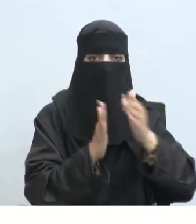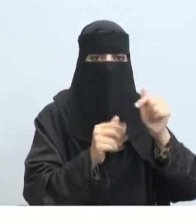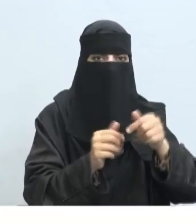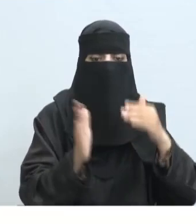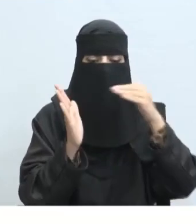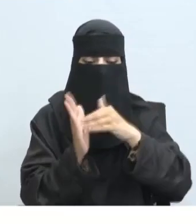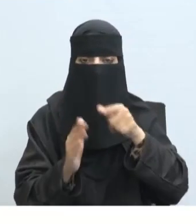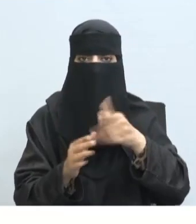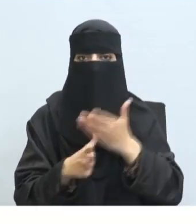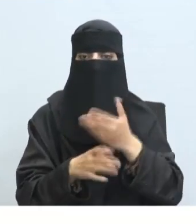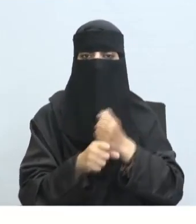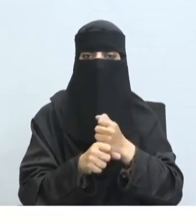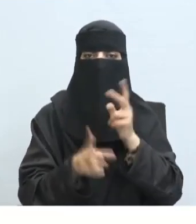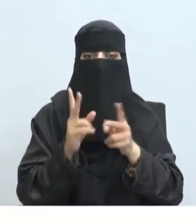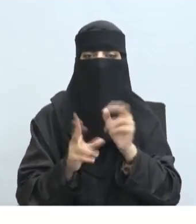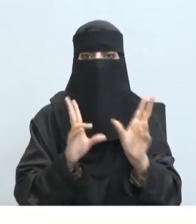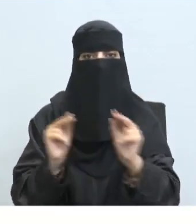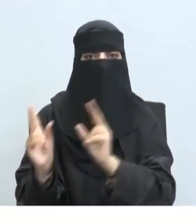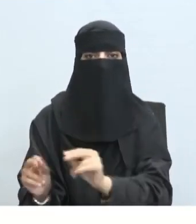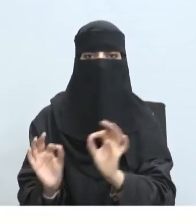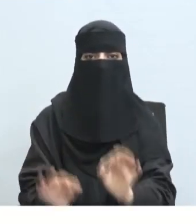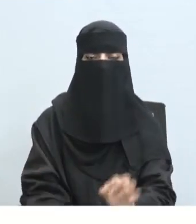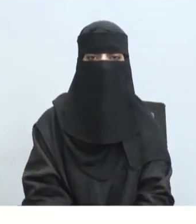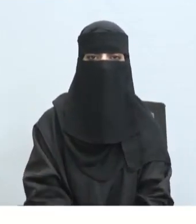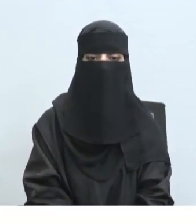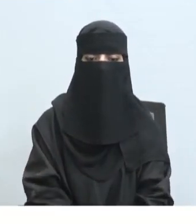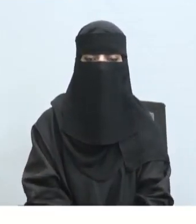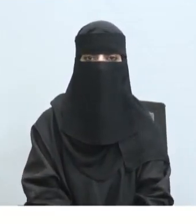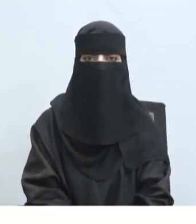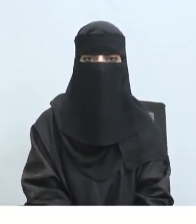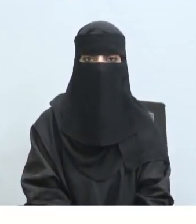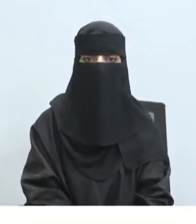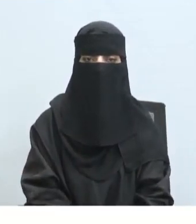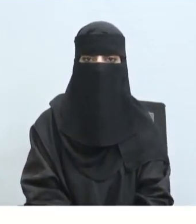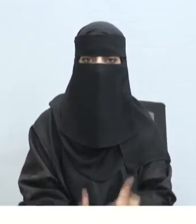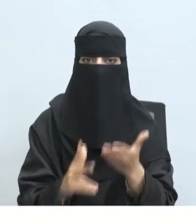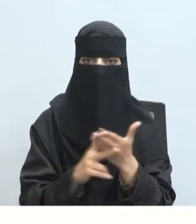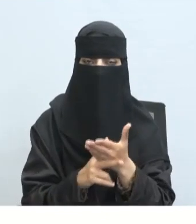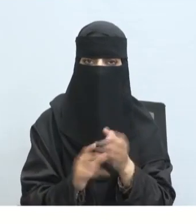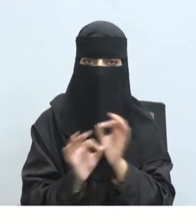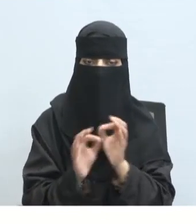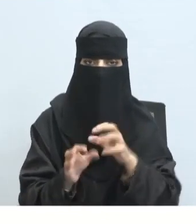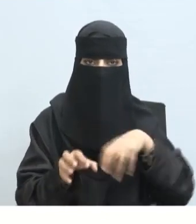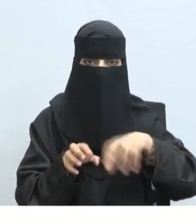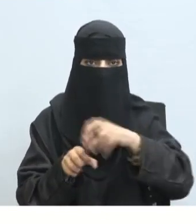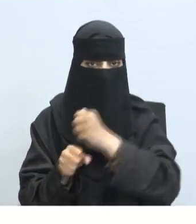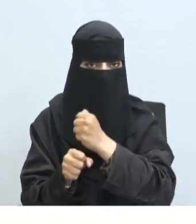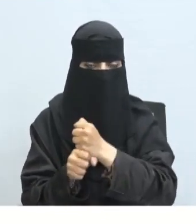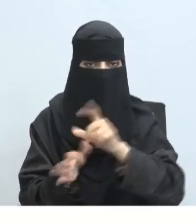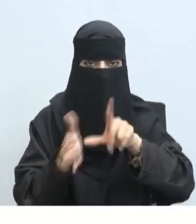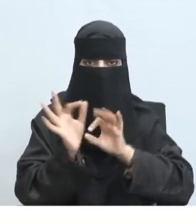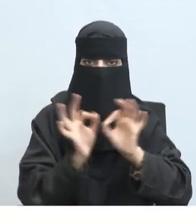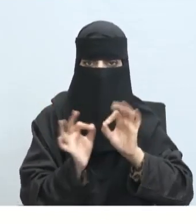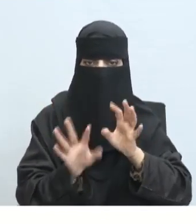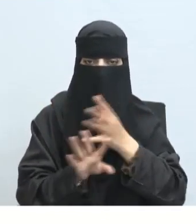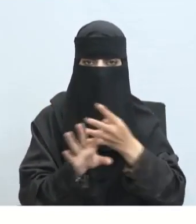انتهائه وبالتالي كذلك الفعاليات ذكرنا من خلال يتم تقسيم العمل من خلال تخطيط